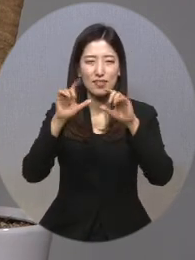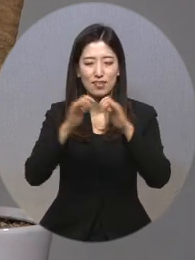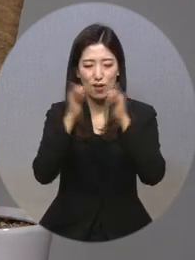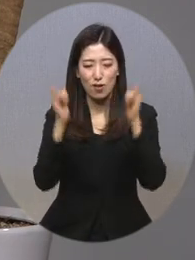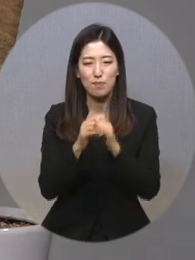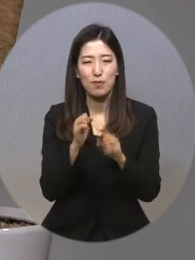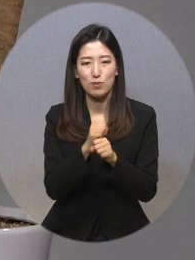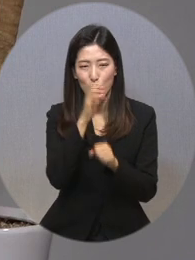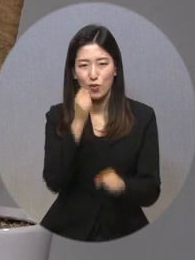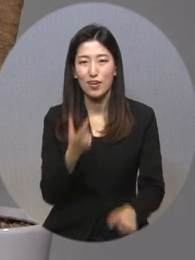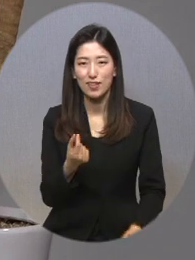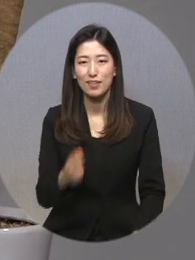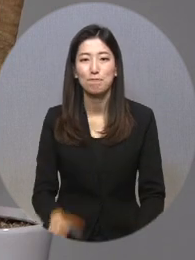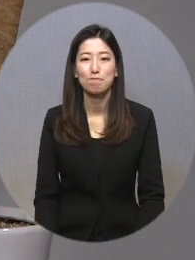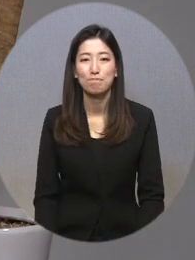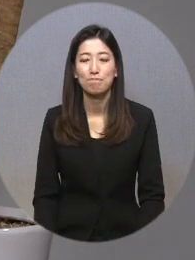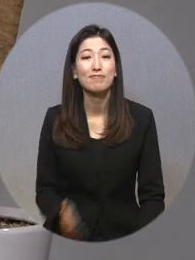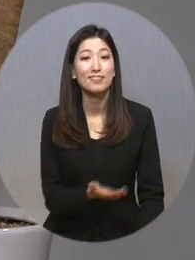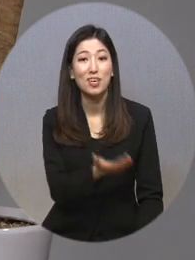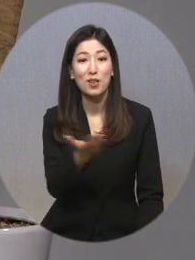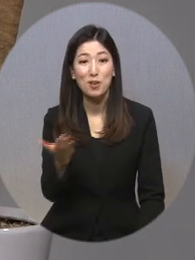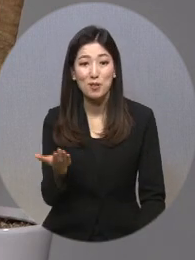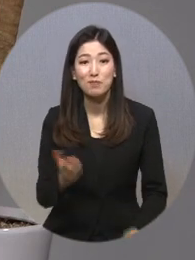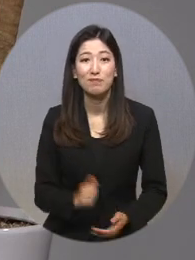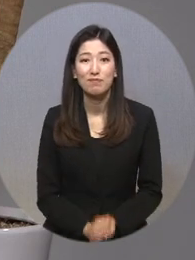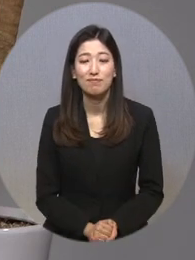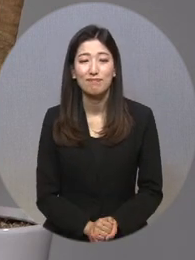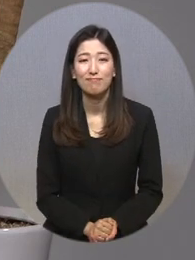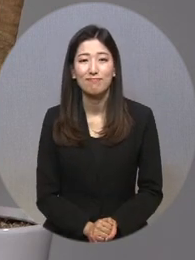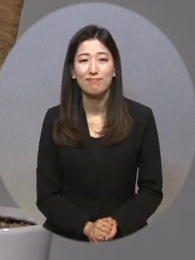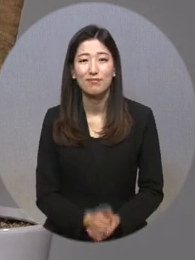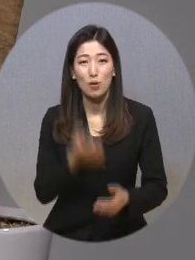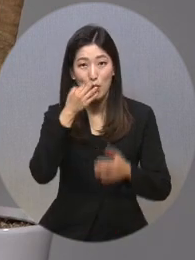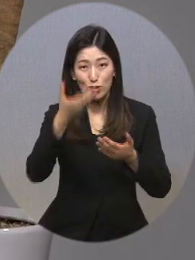좋겠습니다. 네, 시청자 여러분 긴 시간 동안